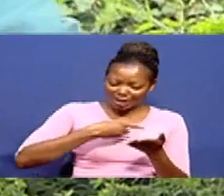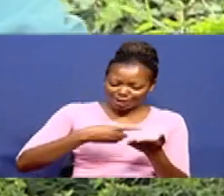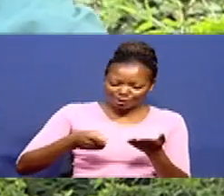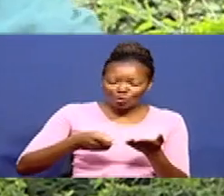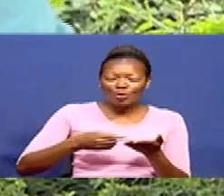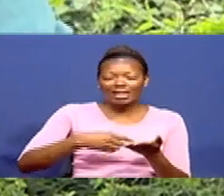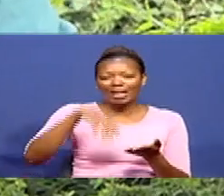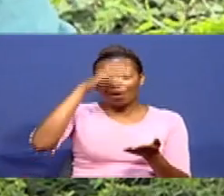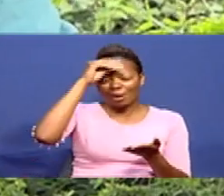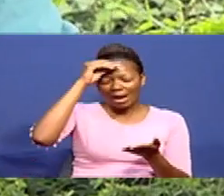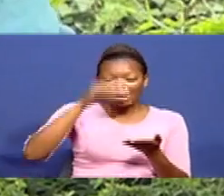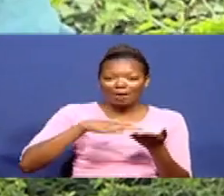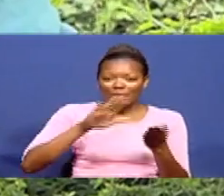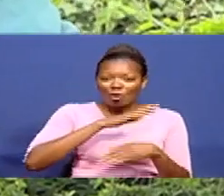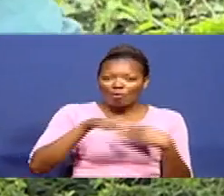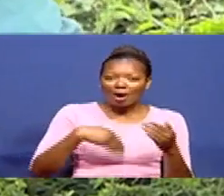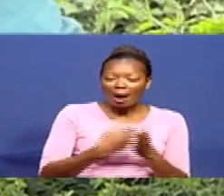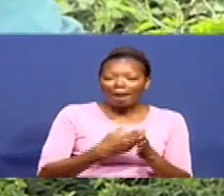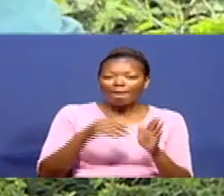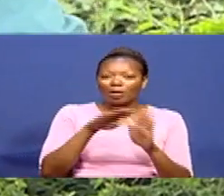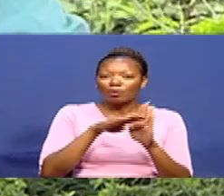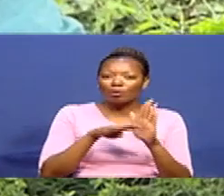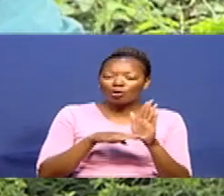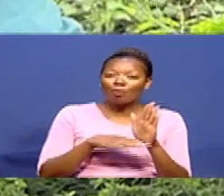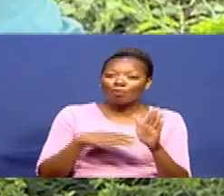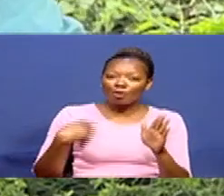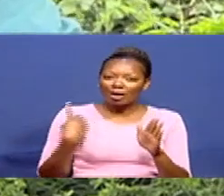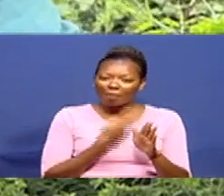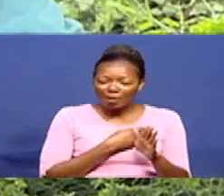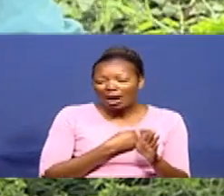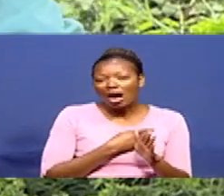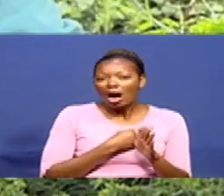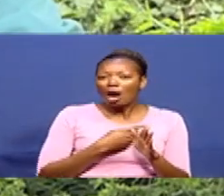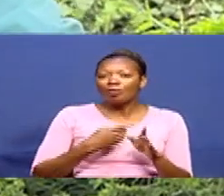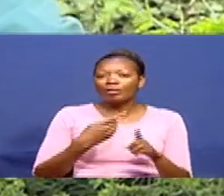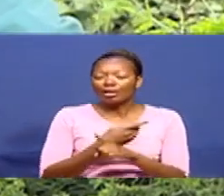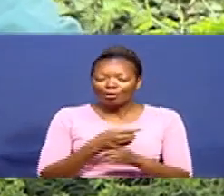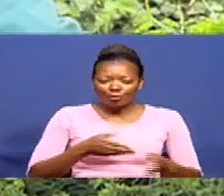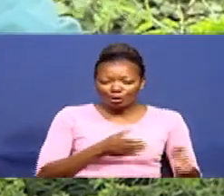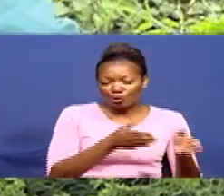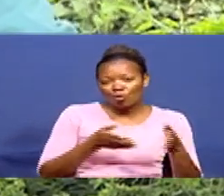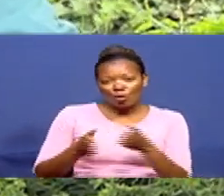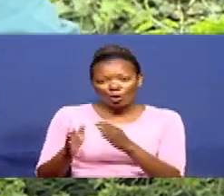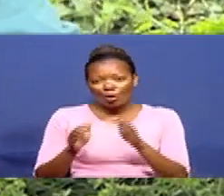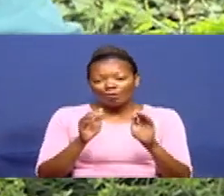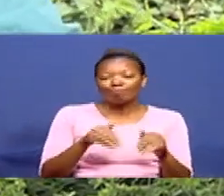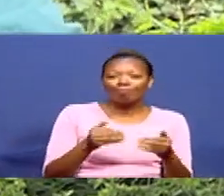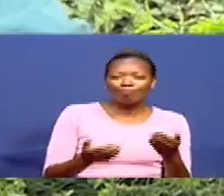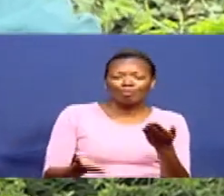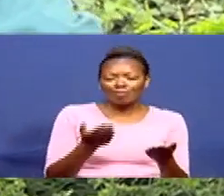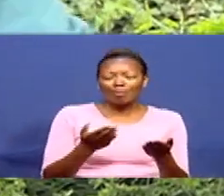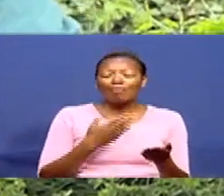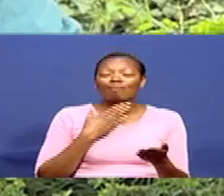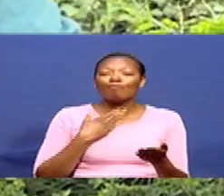juma lijalo. Tuendelee kuchanganua mengi katika nyanja hii ya kilimo. Iwapo una swala lolote ama pengine ungependa tuzuru